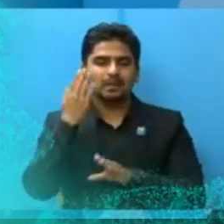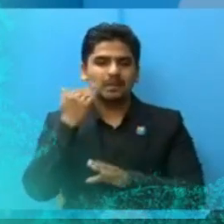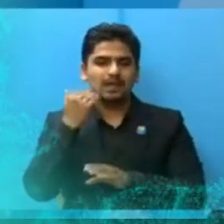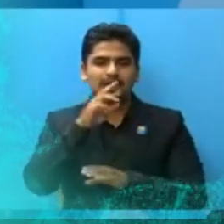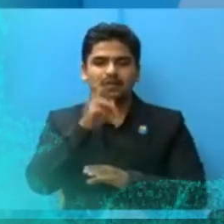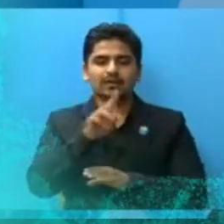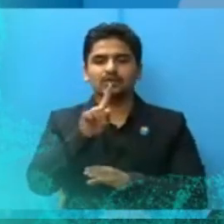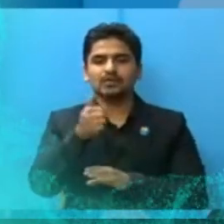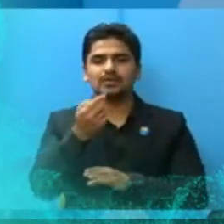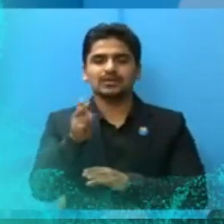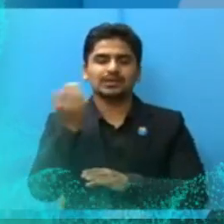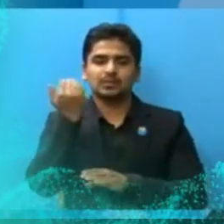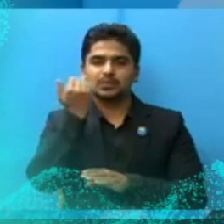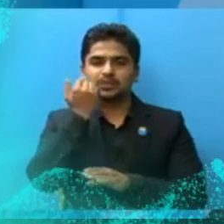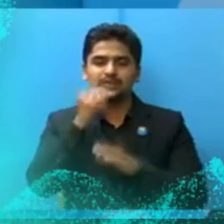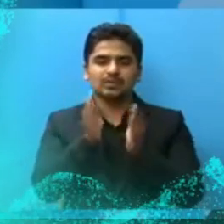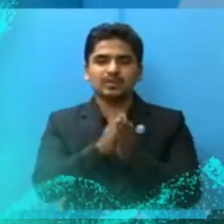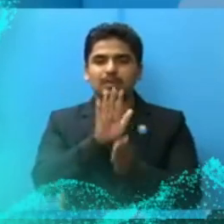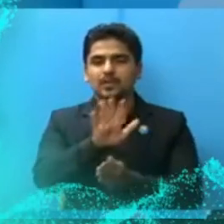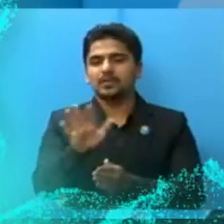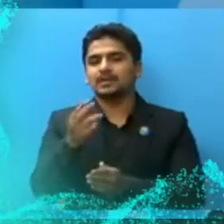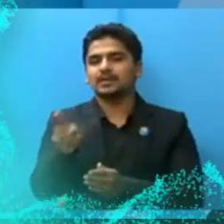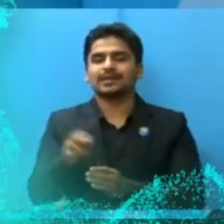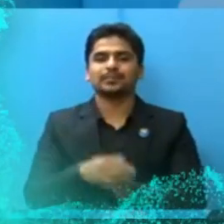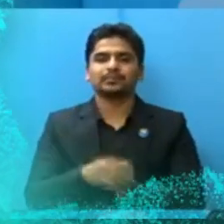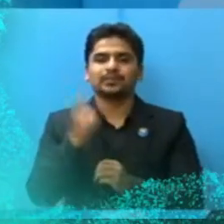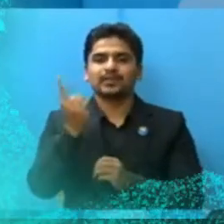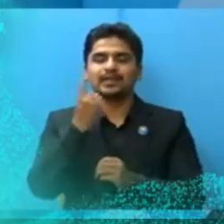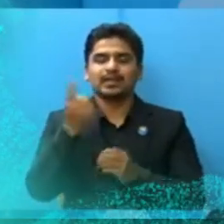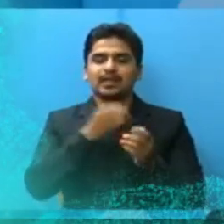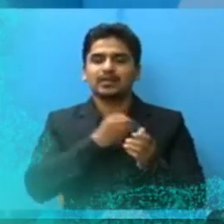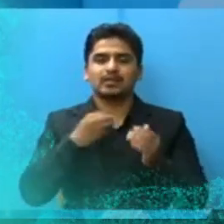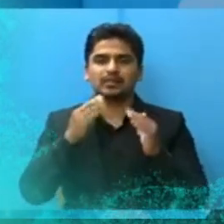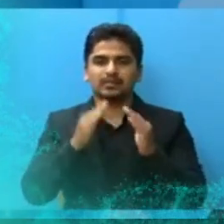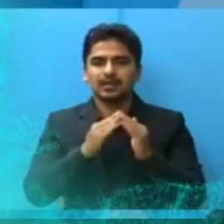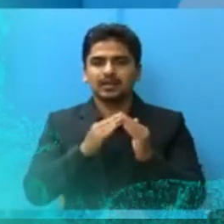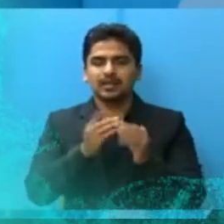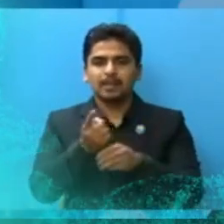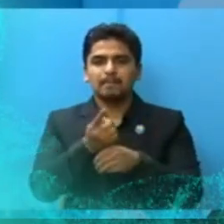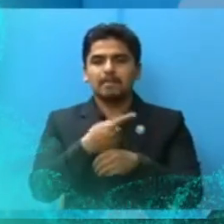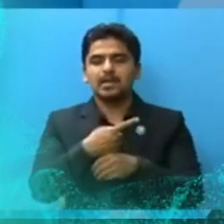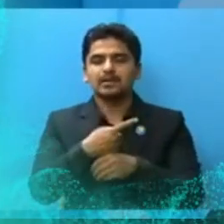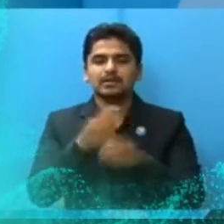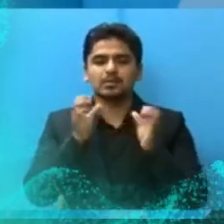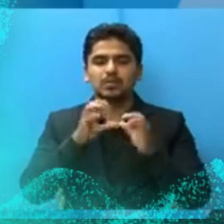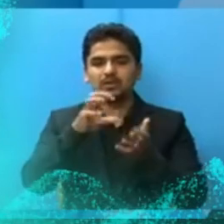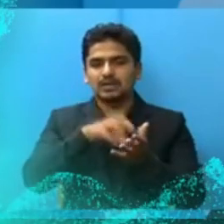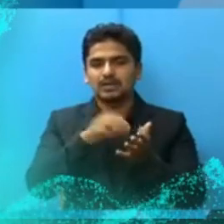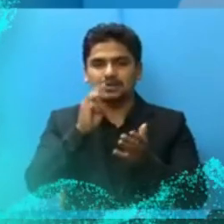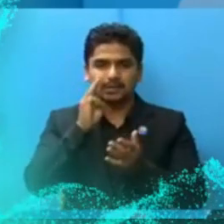र 16 जना पुरुष गरी 55 जना, नारायणी अस्पताल वीरगंज